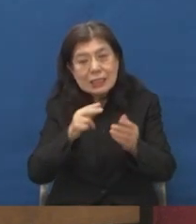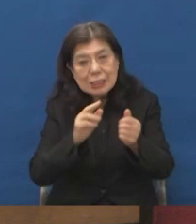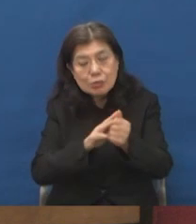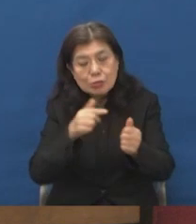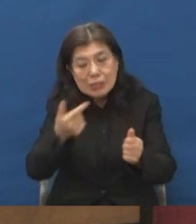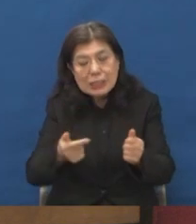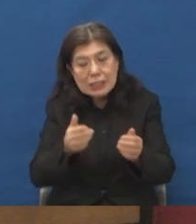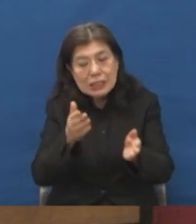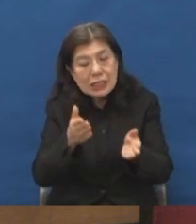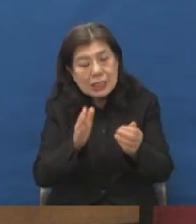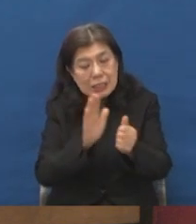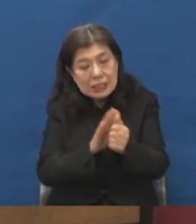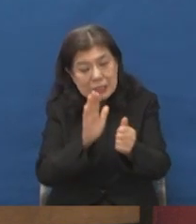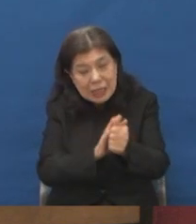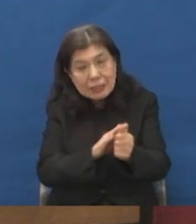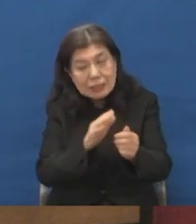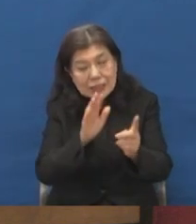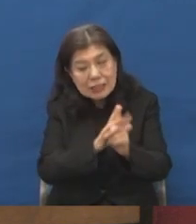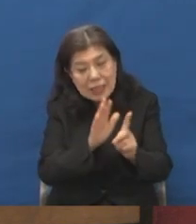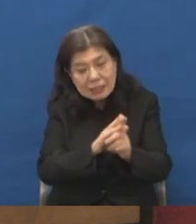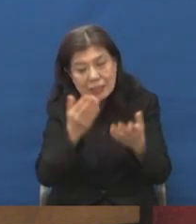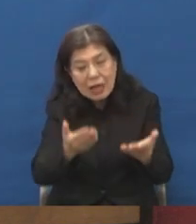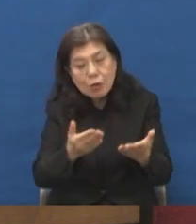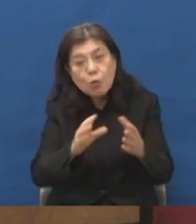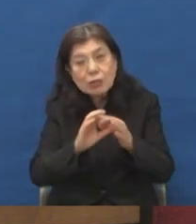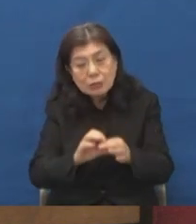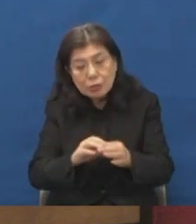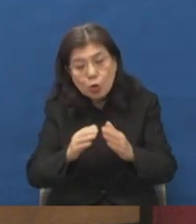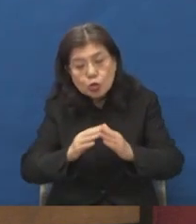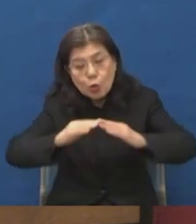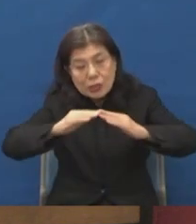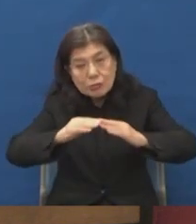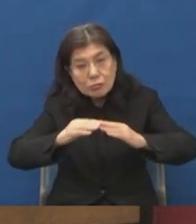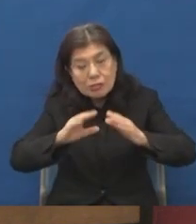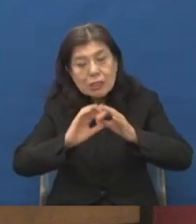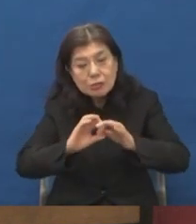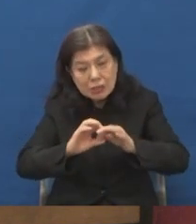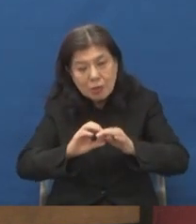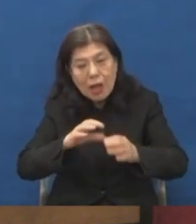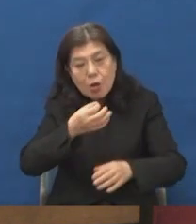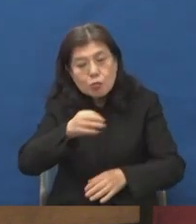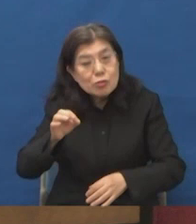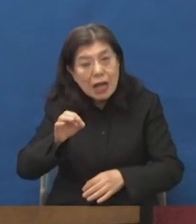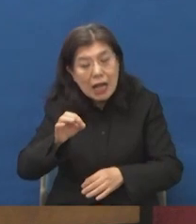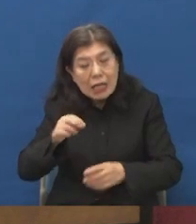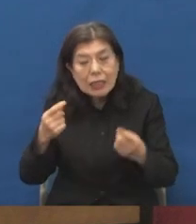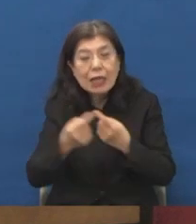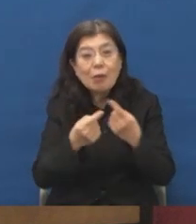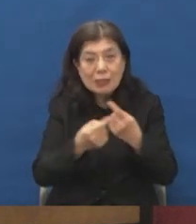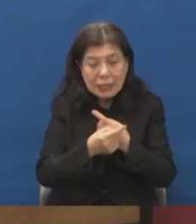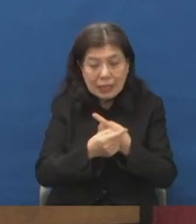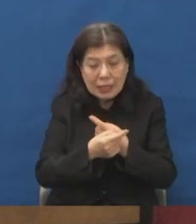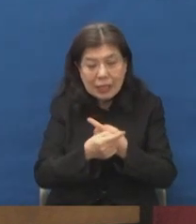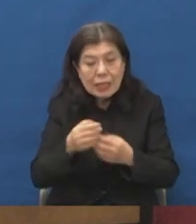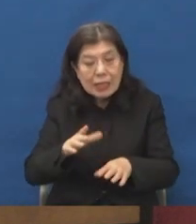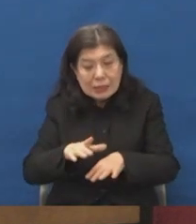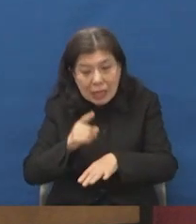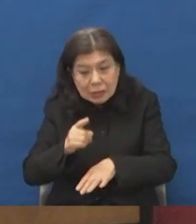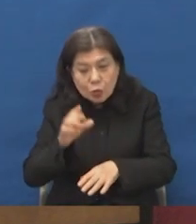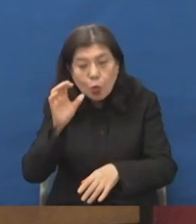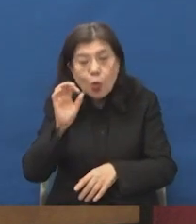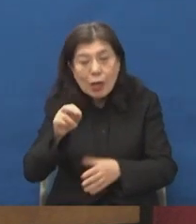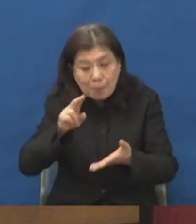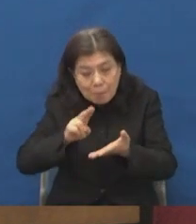約の変更については、理事者から賃金及び物価の変動に伴い、 当初の請負金額が不適当となった